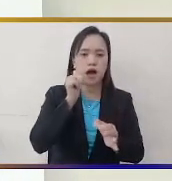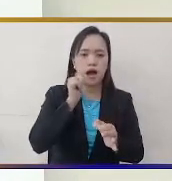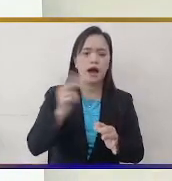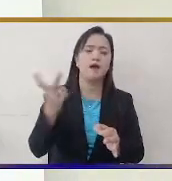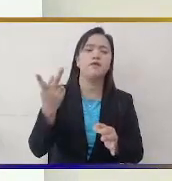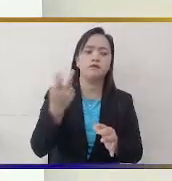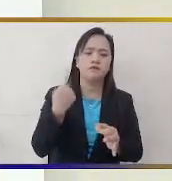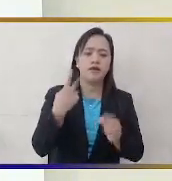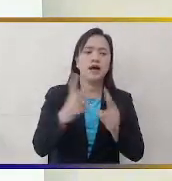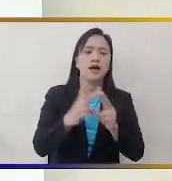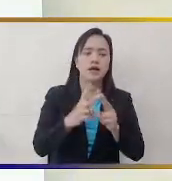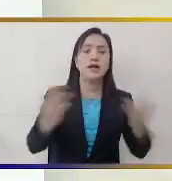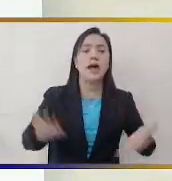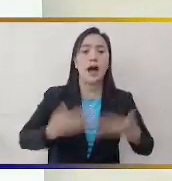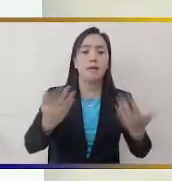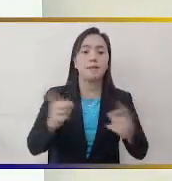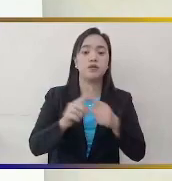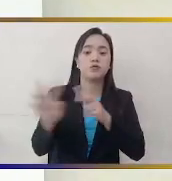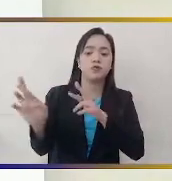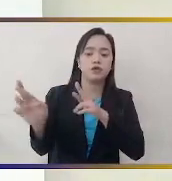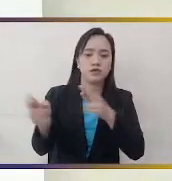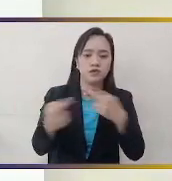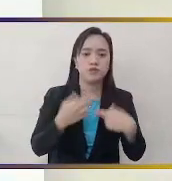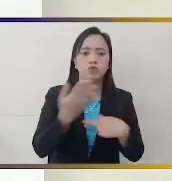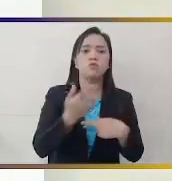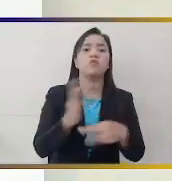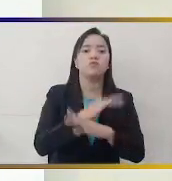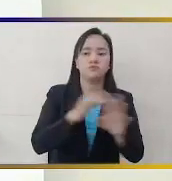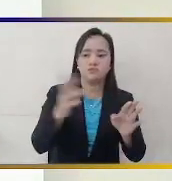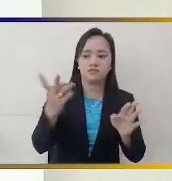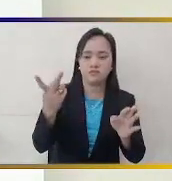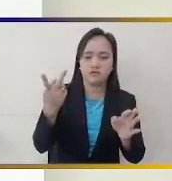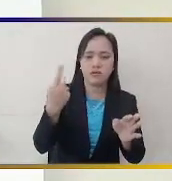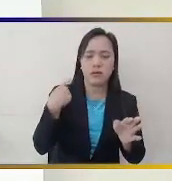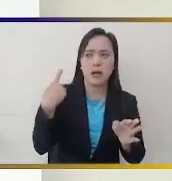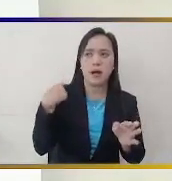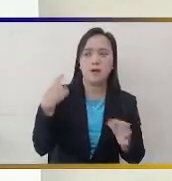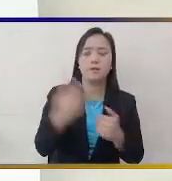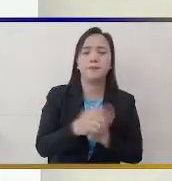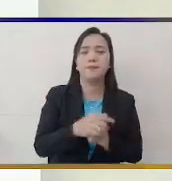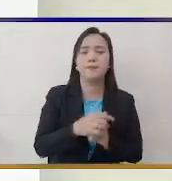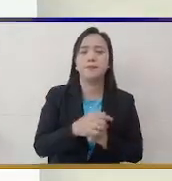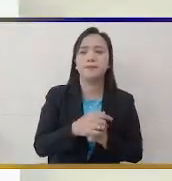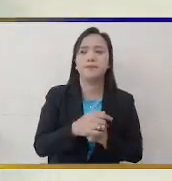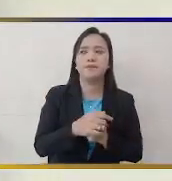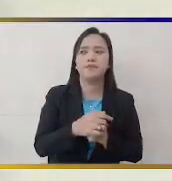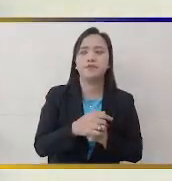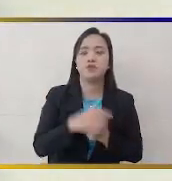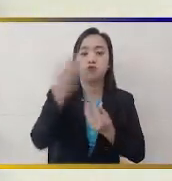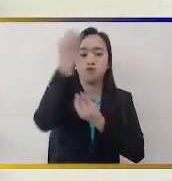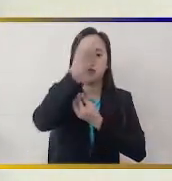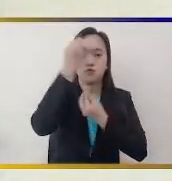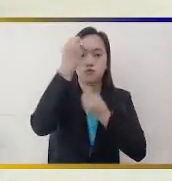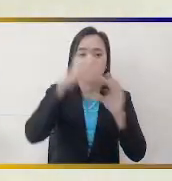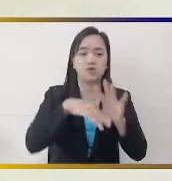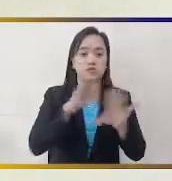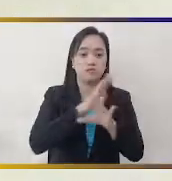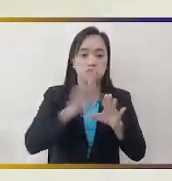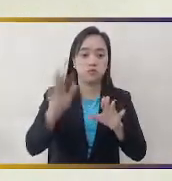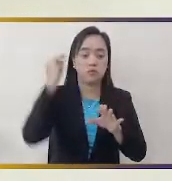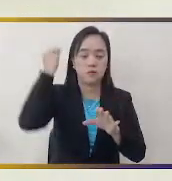ng Diyos sa atin wala tayong dapat ipangamba ang problema lamang po kasi sa atin